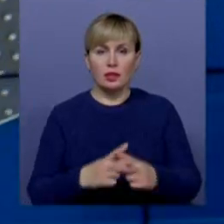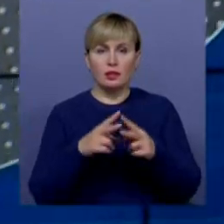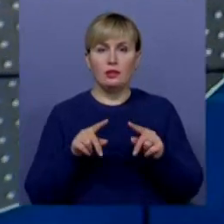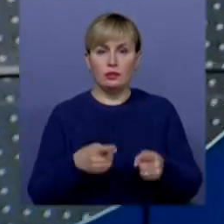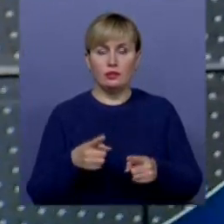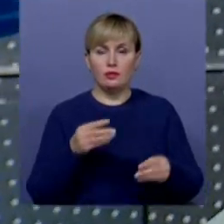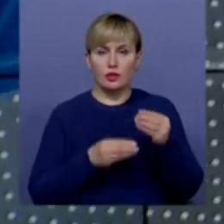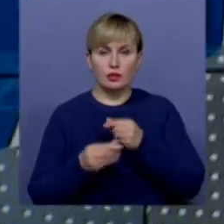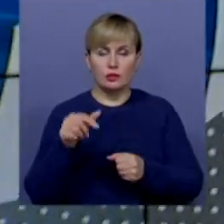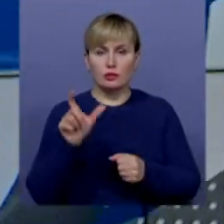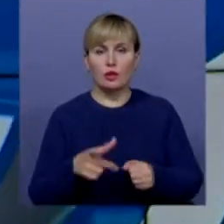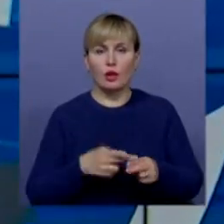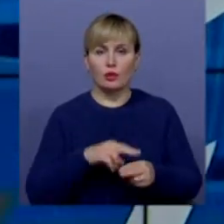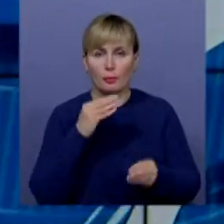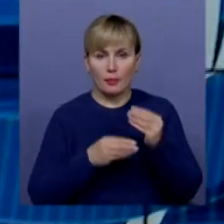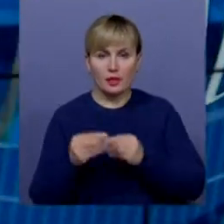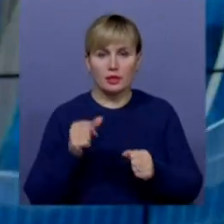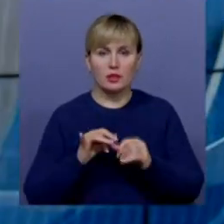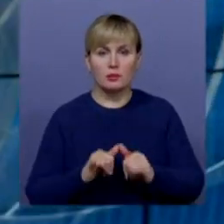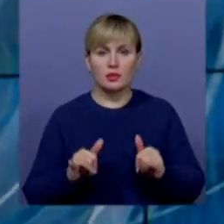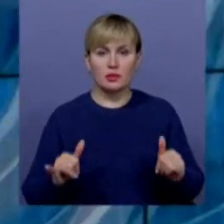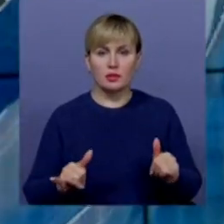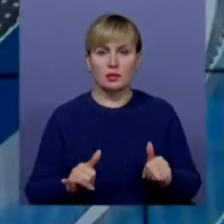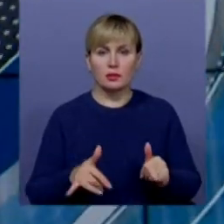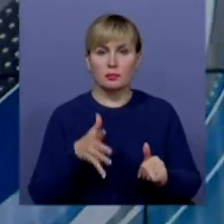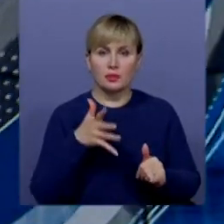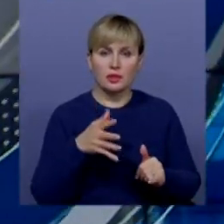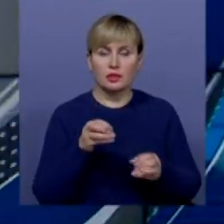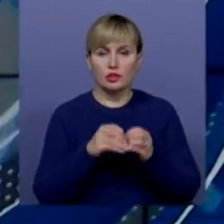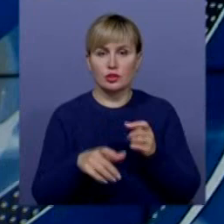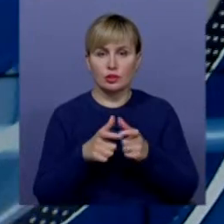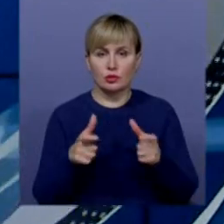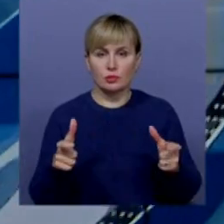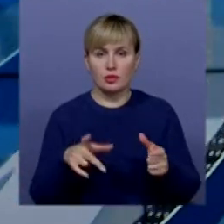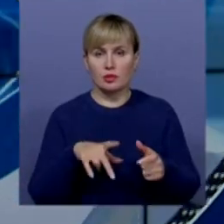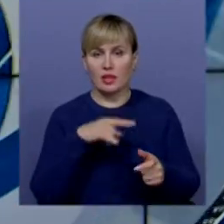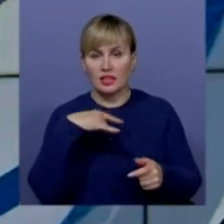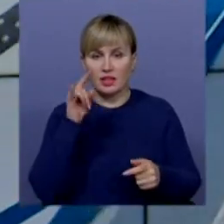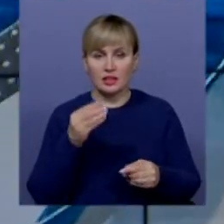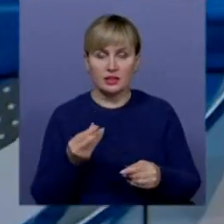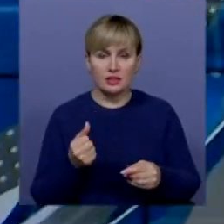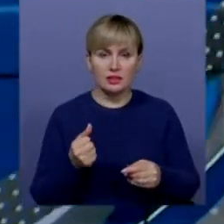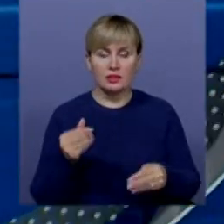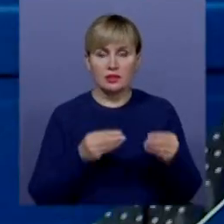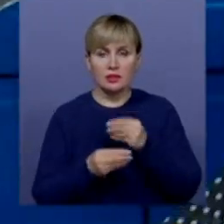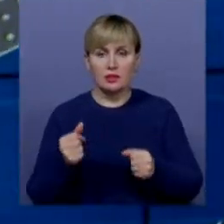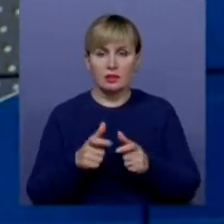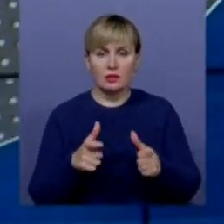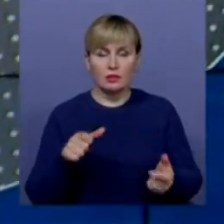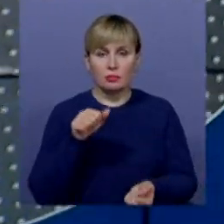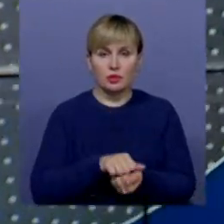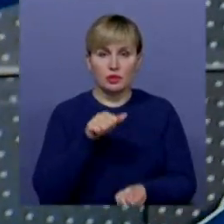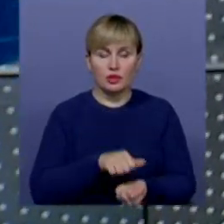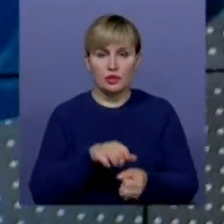задержали фальшивомонетчика, который подделывал и распространял 5- и 10-тысячные купюры национальной валюты. Липовые банкноты преступник печатал